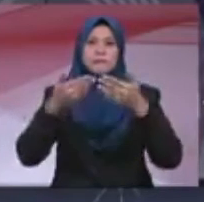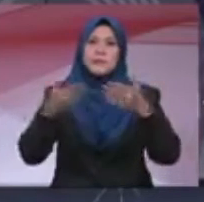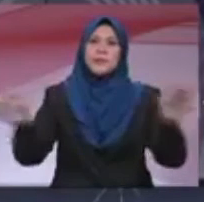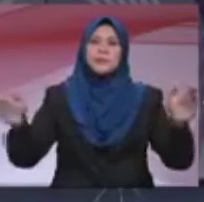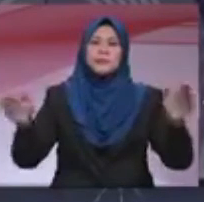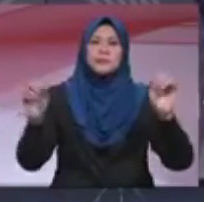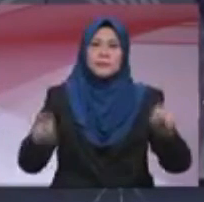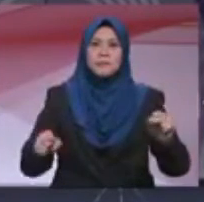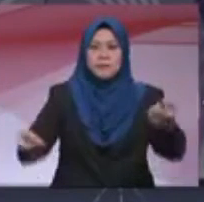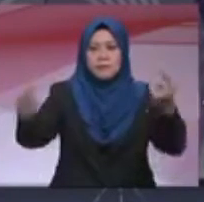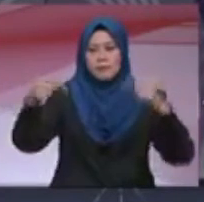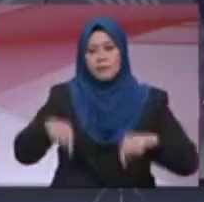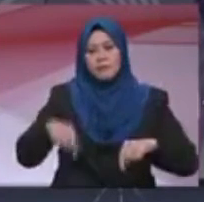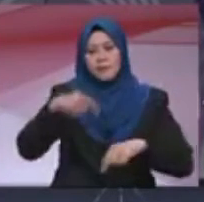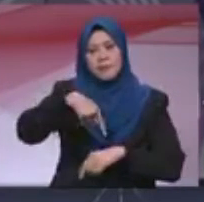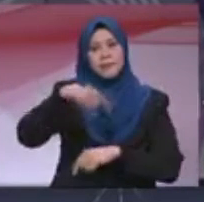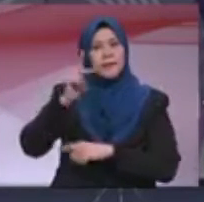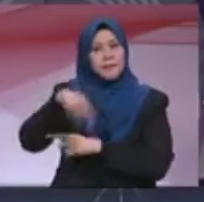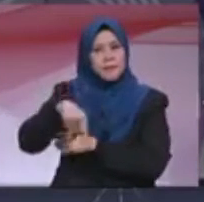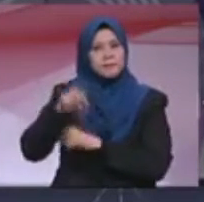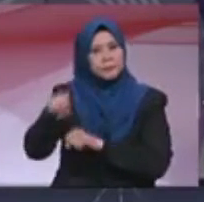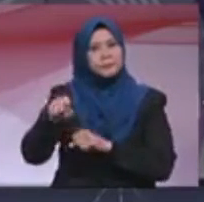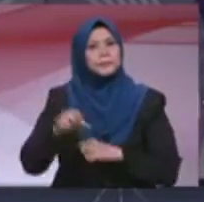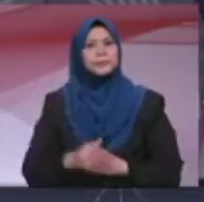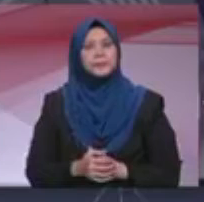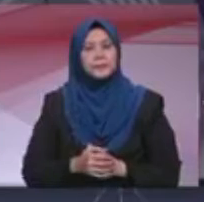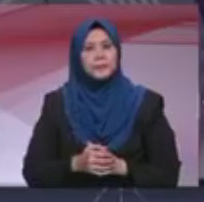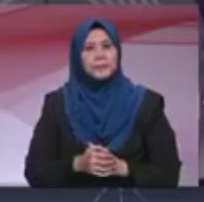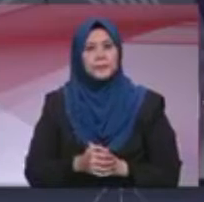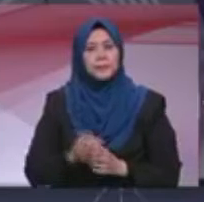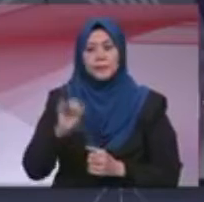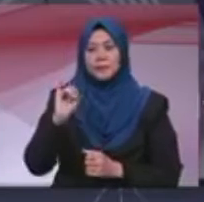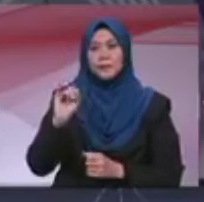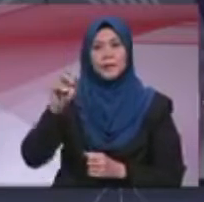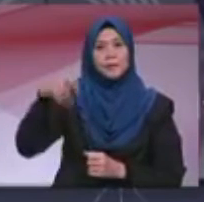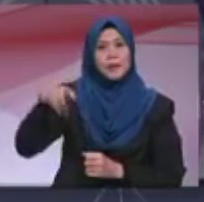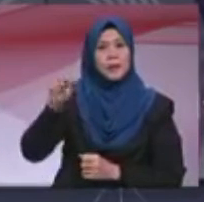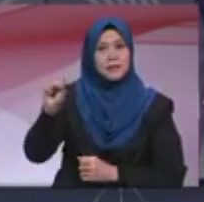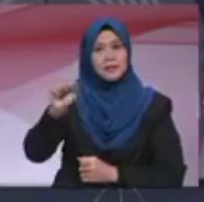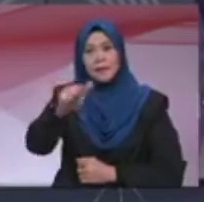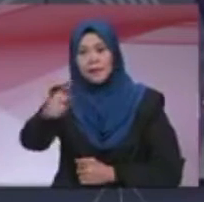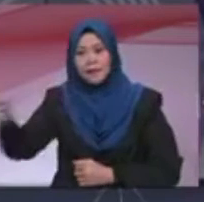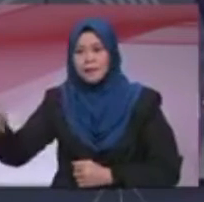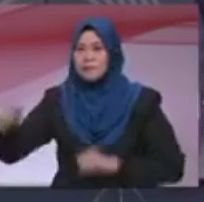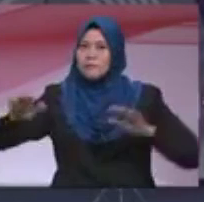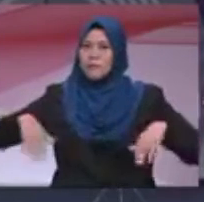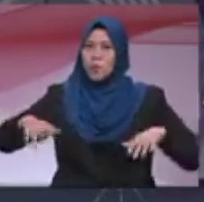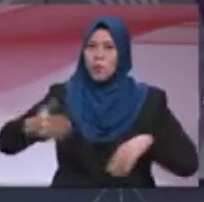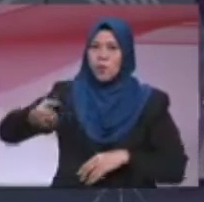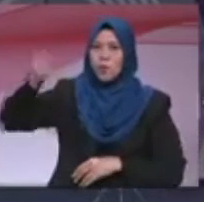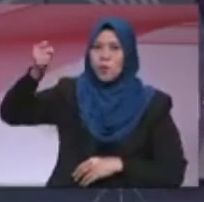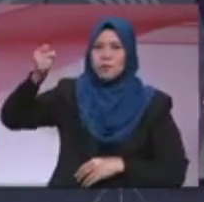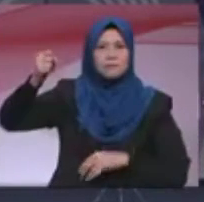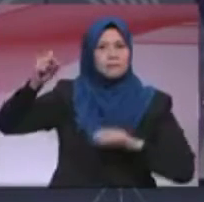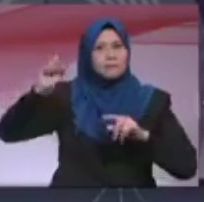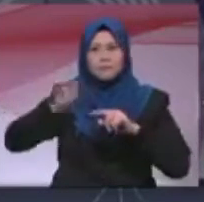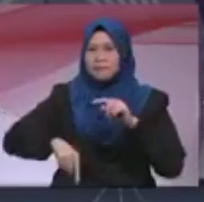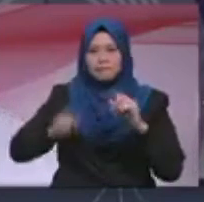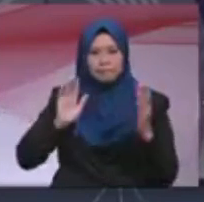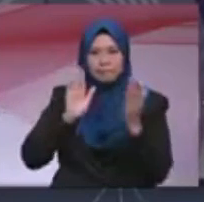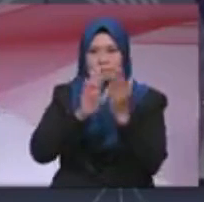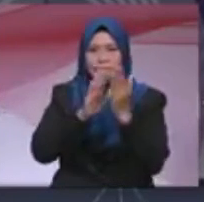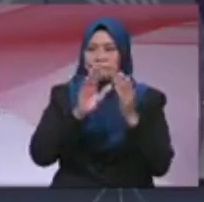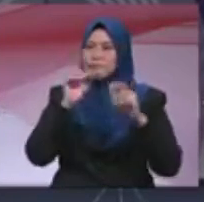secara bersemuka di negeri PKP. IPS lain tidak dibenarkan beroperasi secara bersemuka. Selain daripada